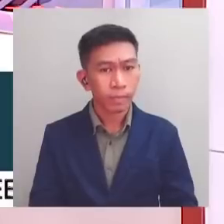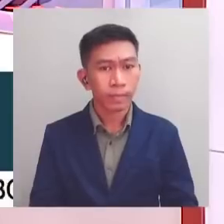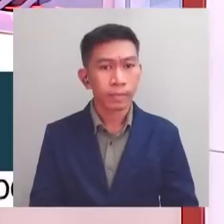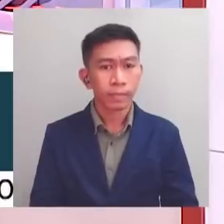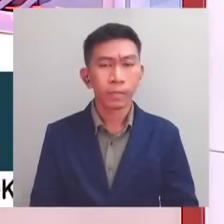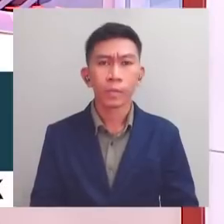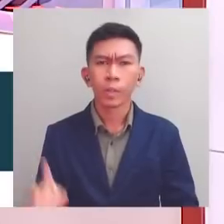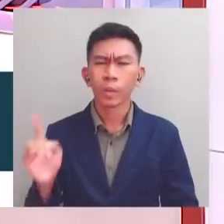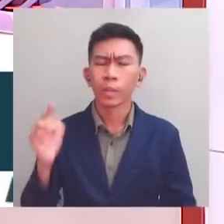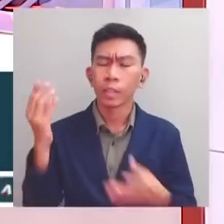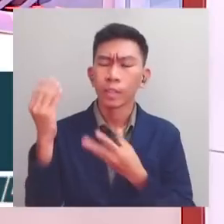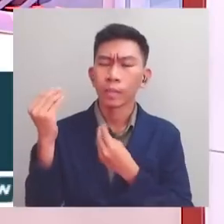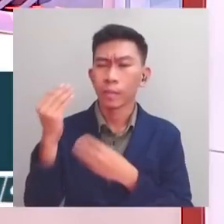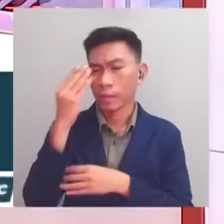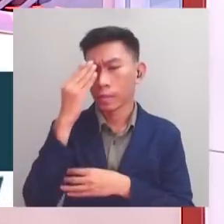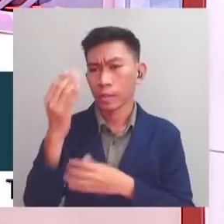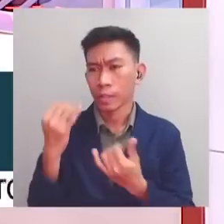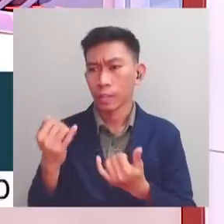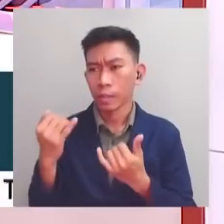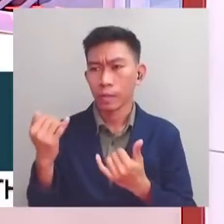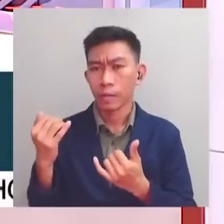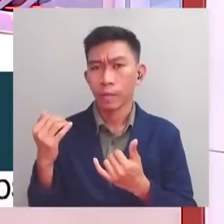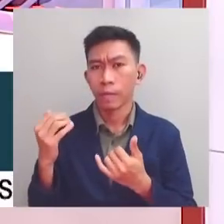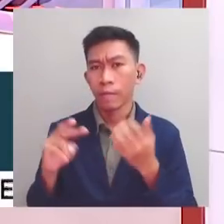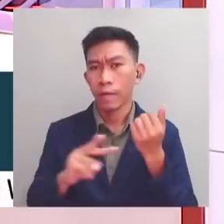as we speak, Vice Gov?